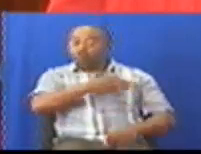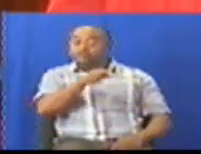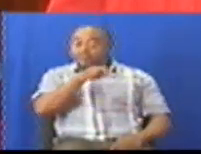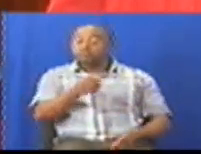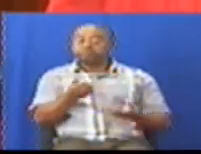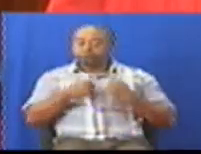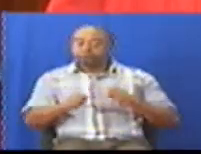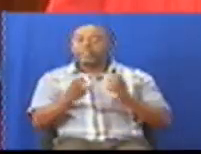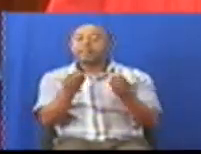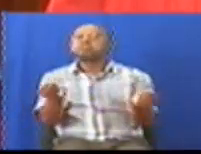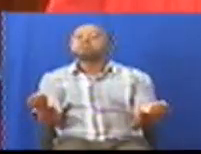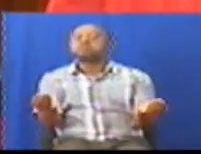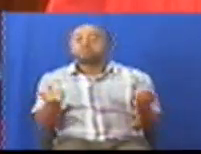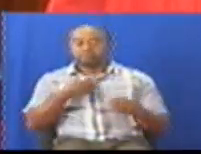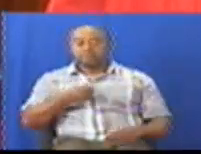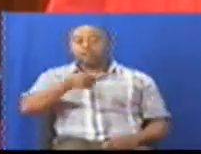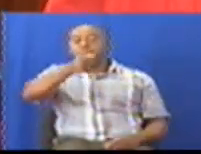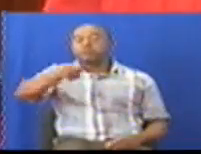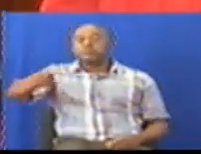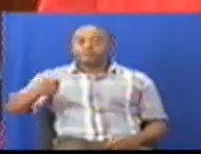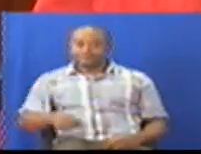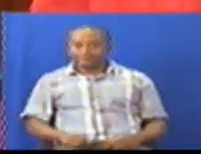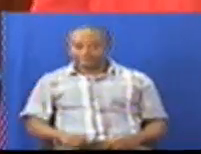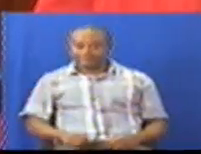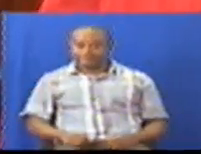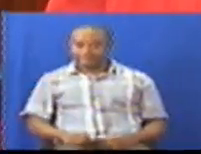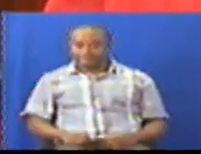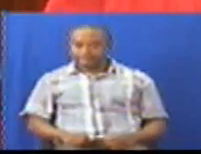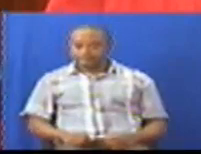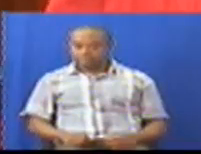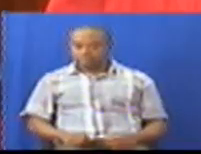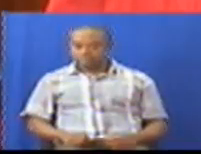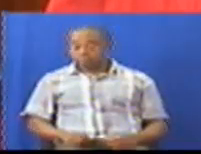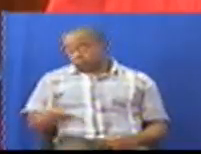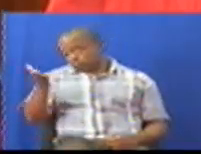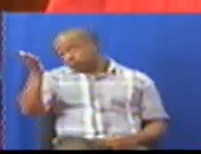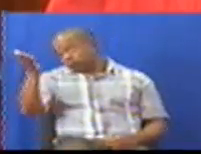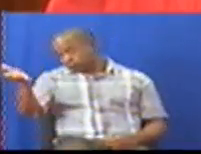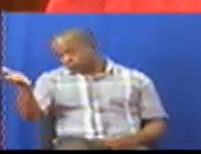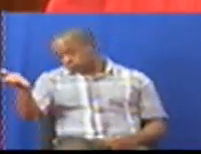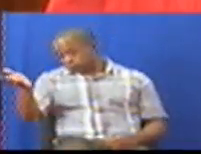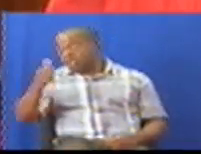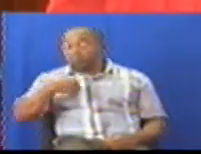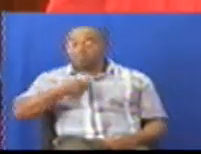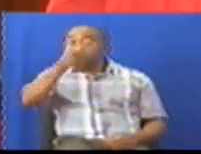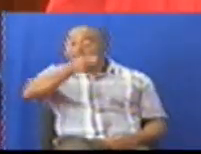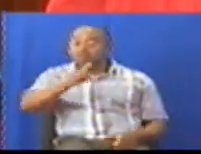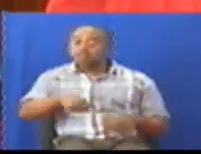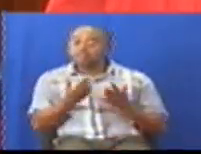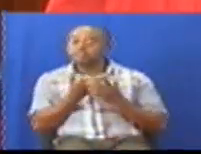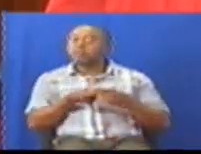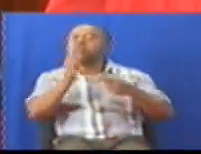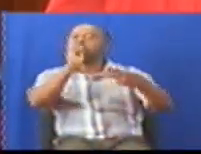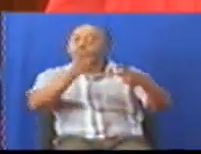kwa urahisi. Nawapongeza sana. Mheshimiwa Naibu Spika, sipongezi tu bila kuwa na sababu. Nina sababu